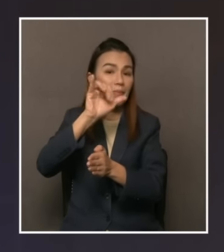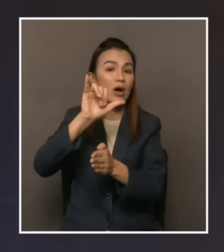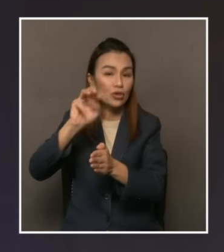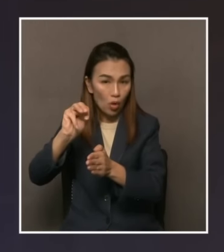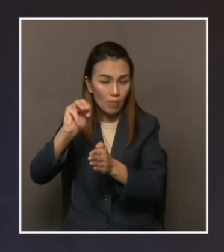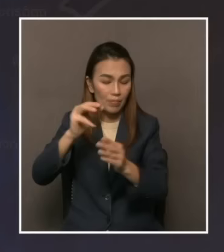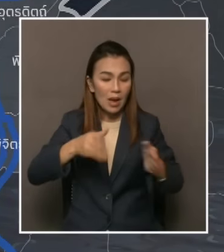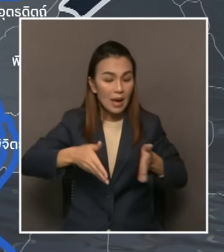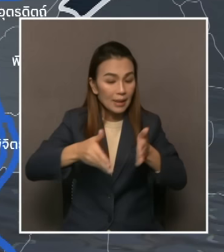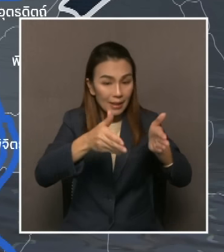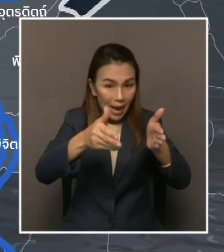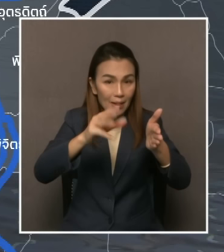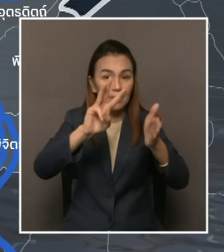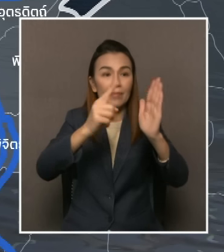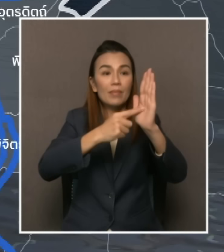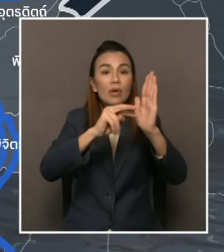vordan